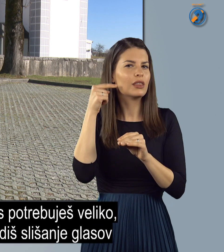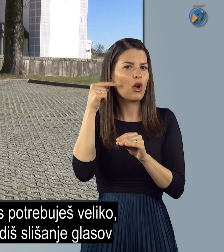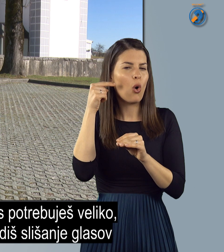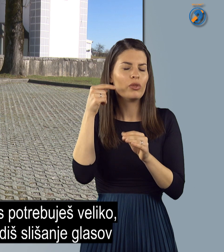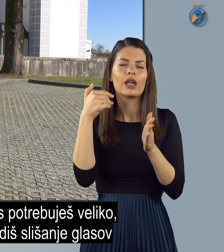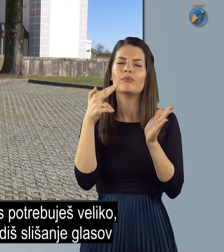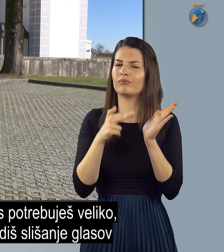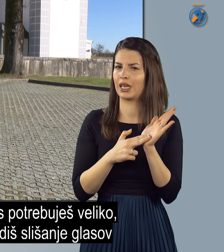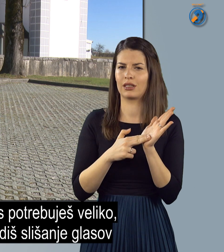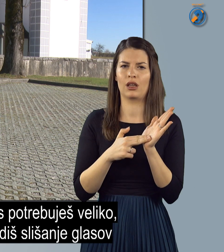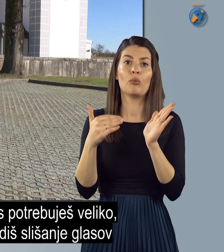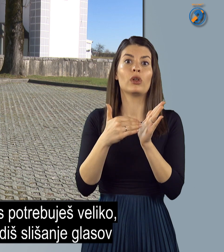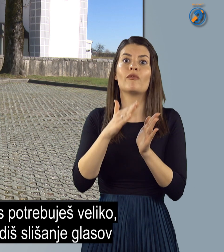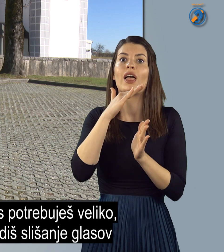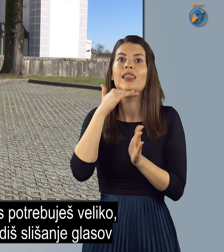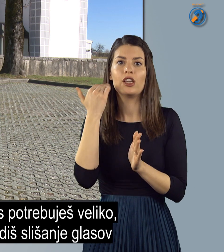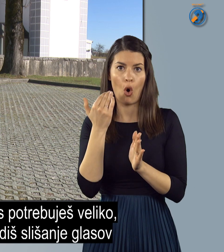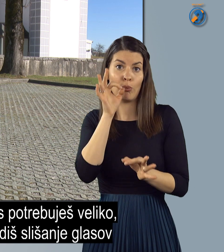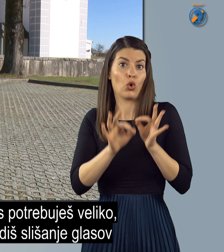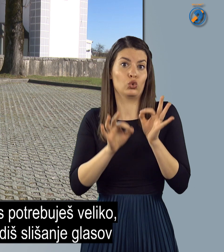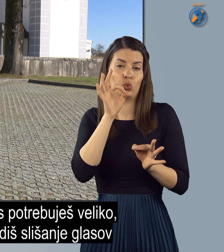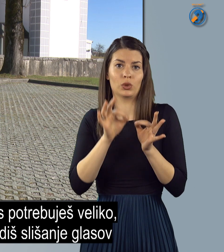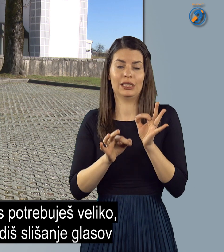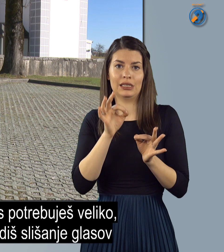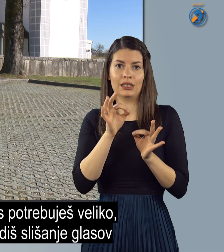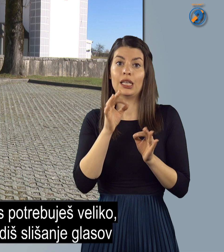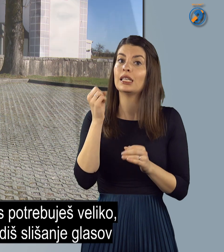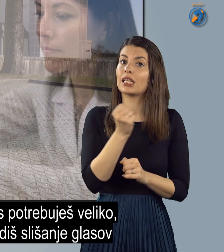veliko, zato da si ti narediš